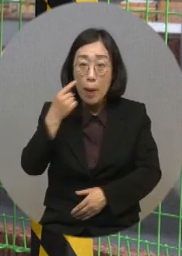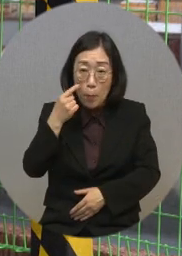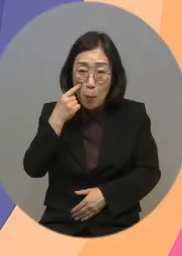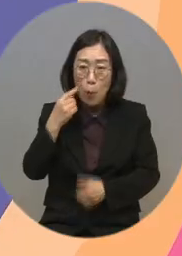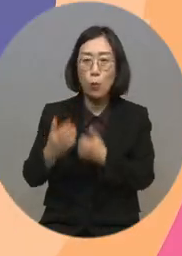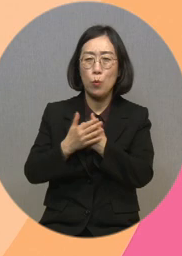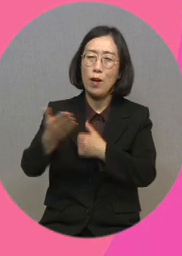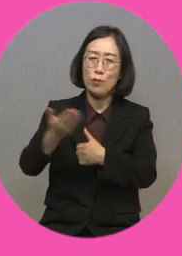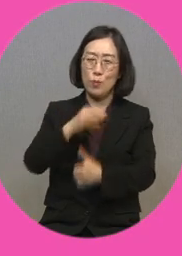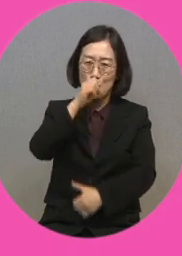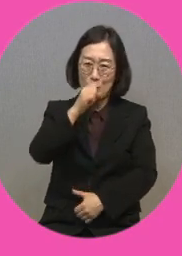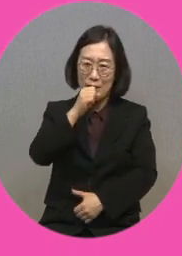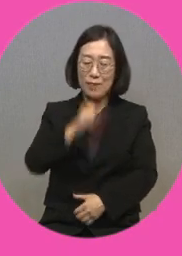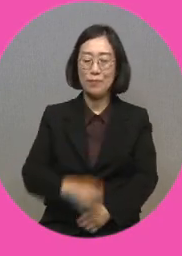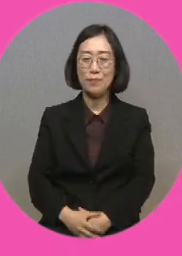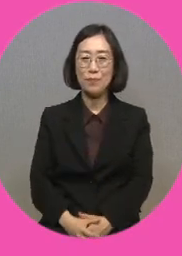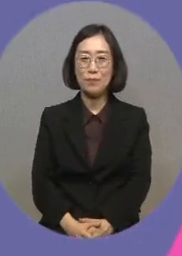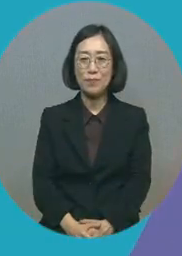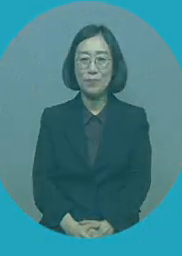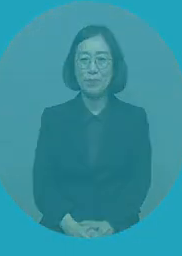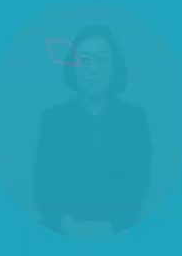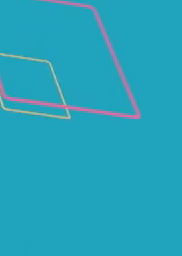듭니다.